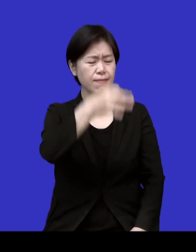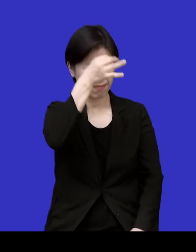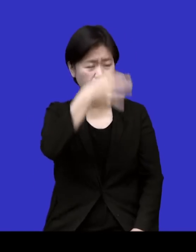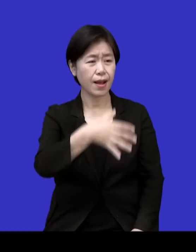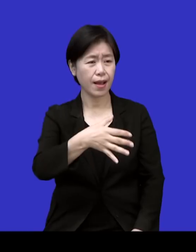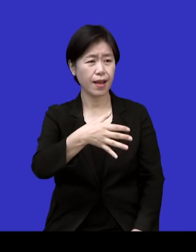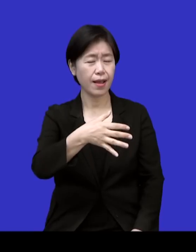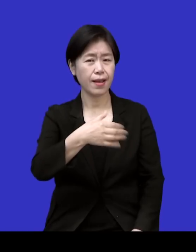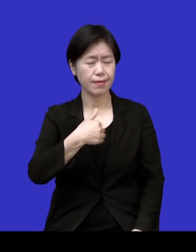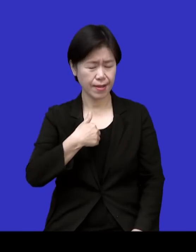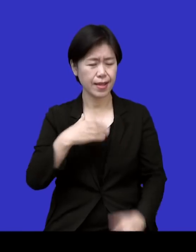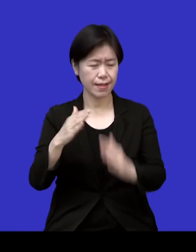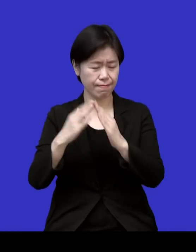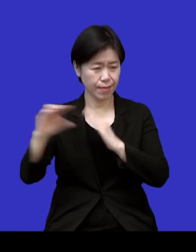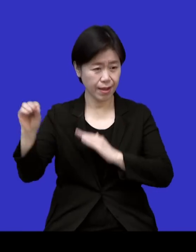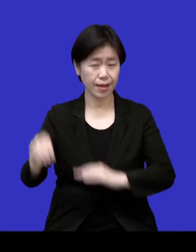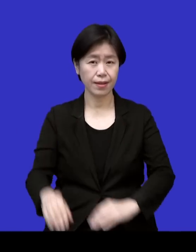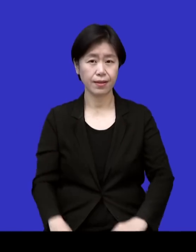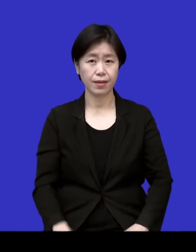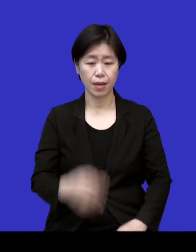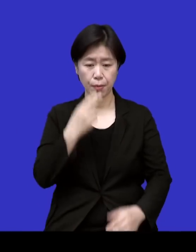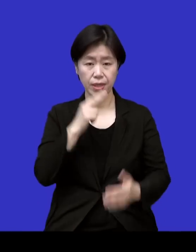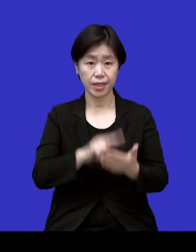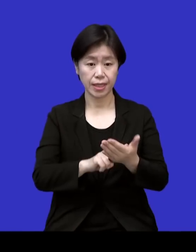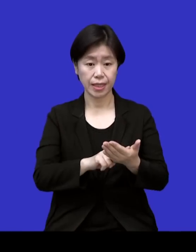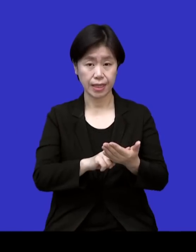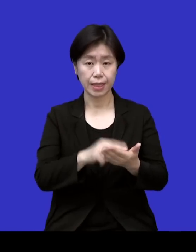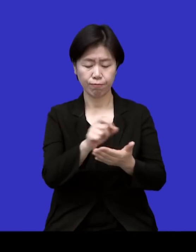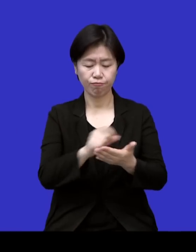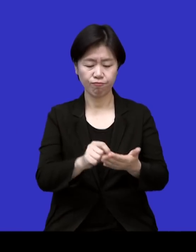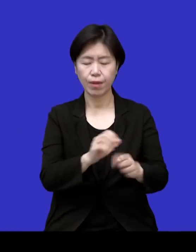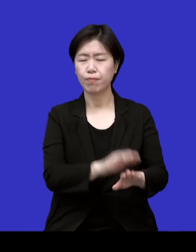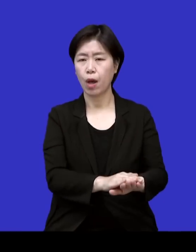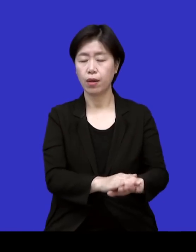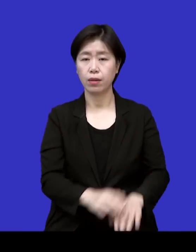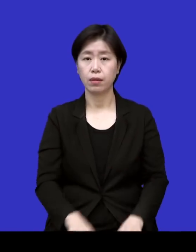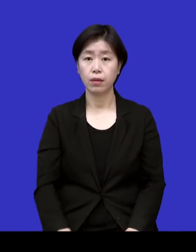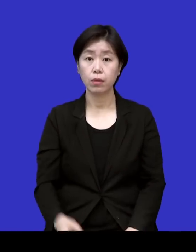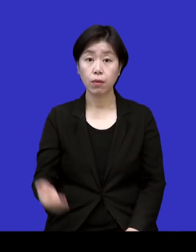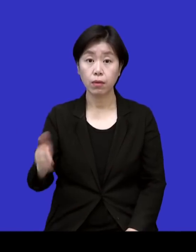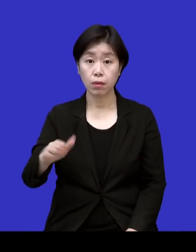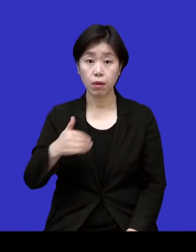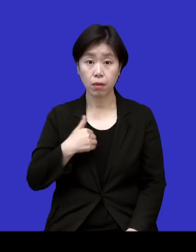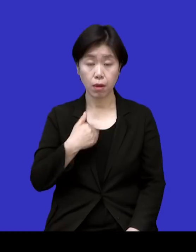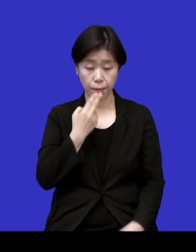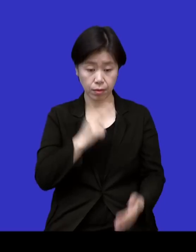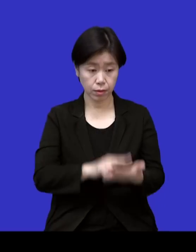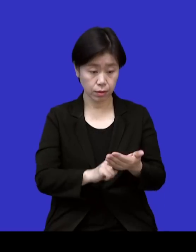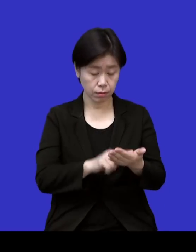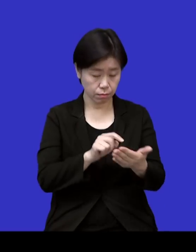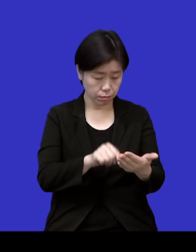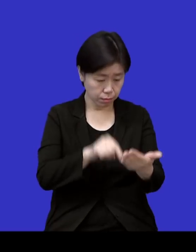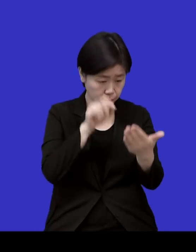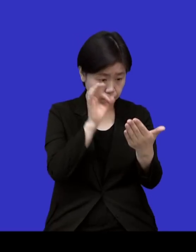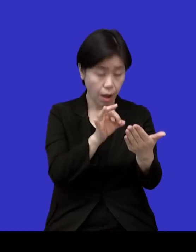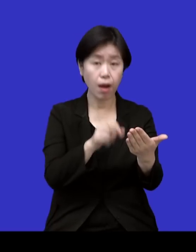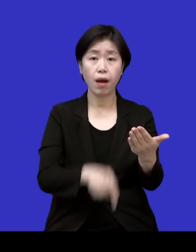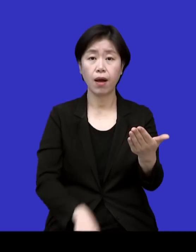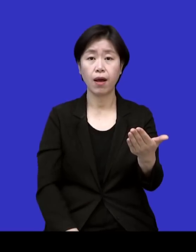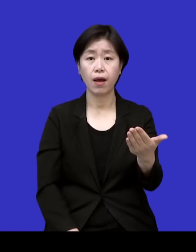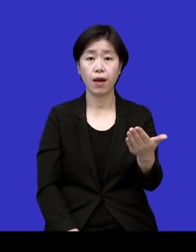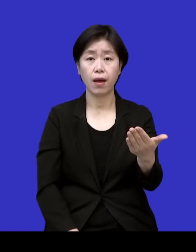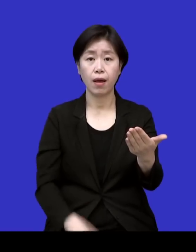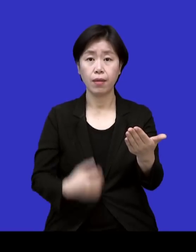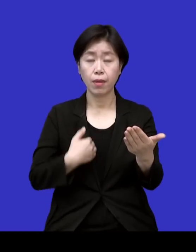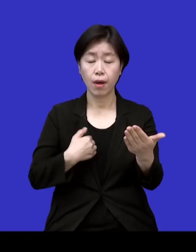써놓고 가출을 했어요. 근데 이제 경찰에 신고를 하고 애를 찾으러 가야 되잖아요. 근데 너무 제가 놀랐던